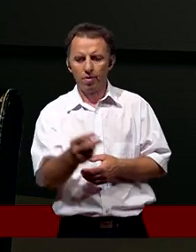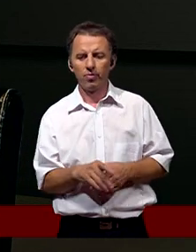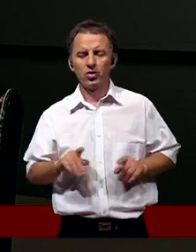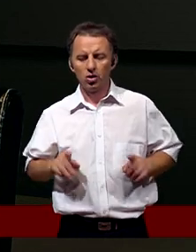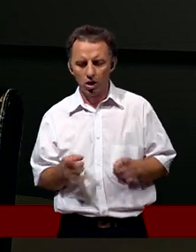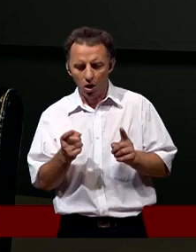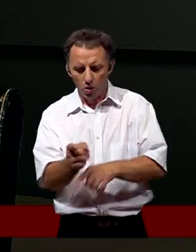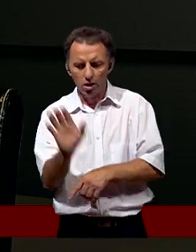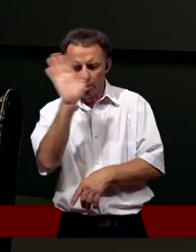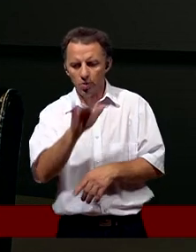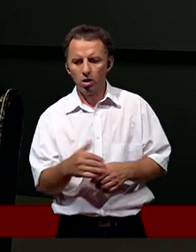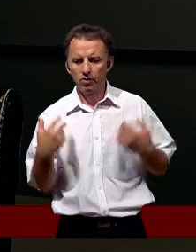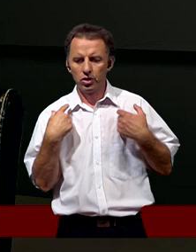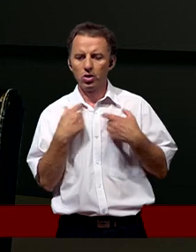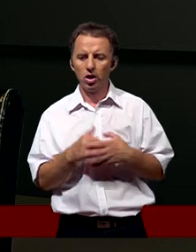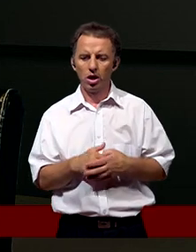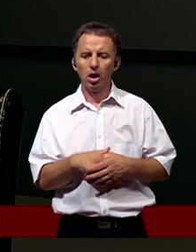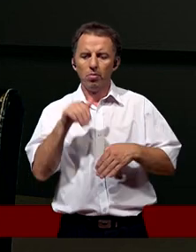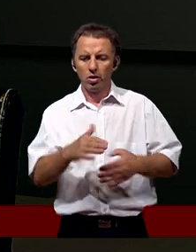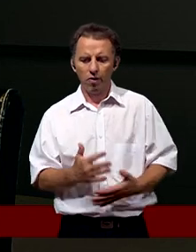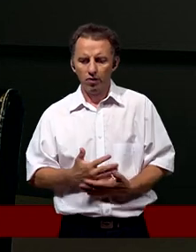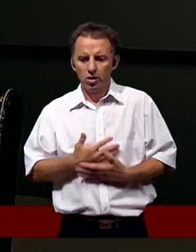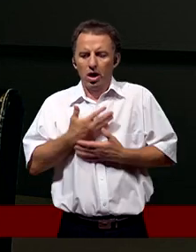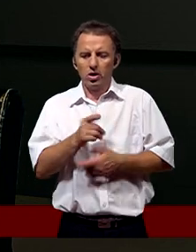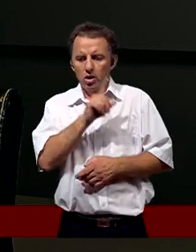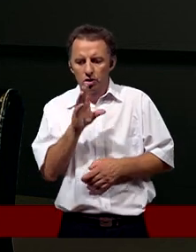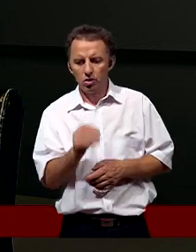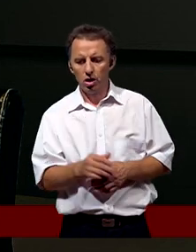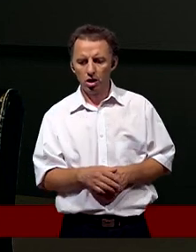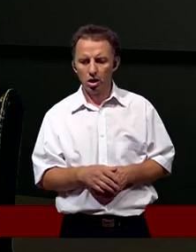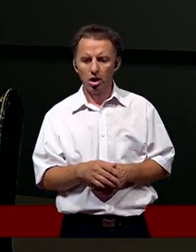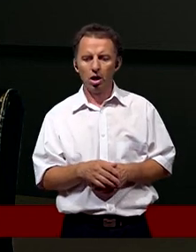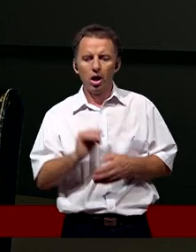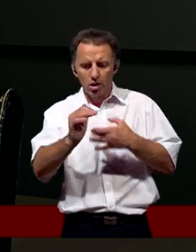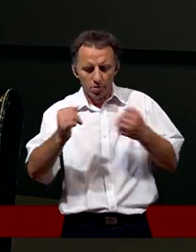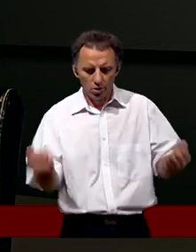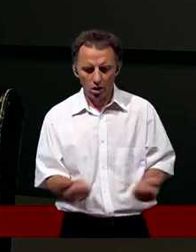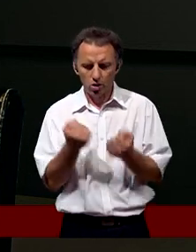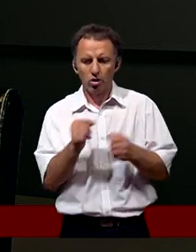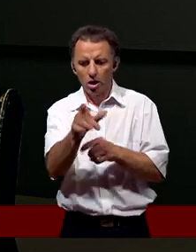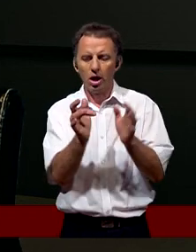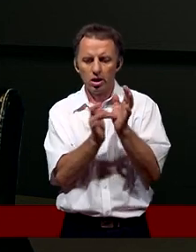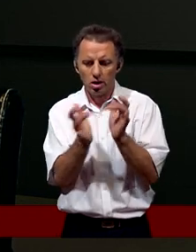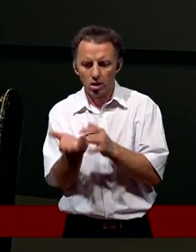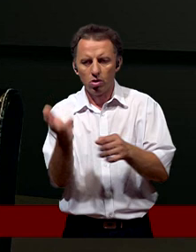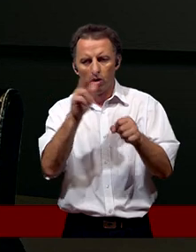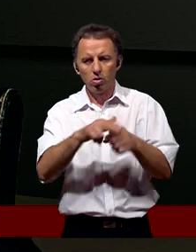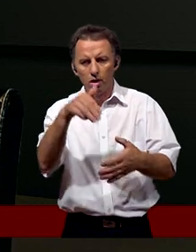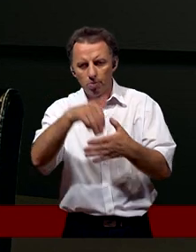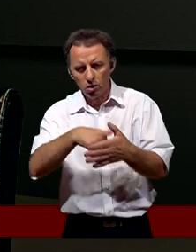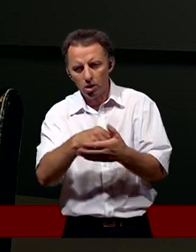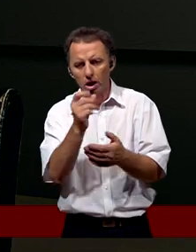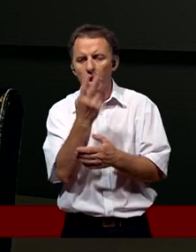to jest ewidentne działanie Boga w tym człowieku. I mi się wydaje właśnie, że im się zbliżamy do tego Jezusa, który tak postępował, który